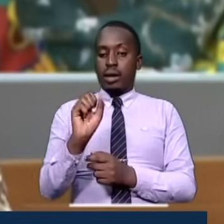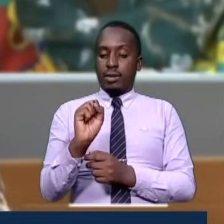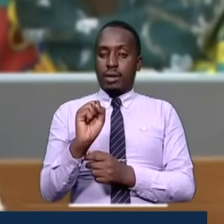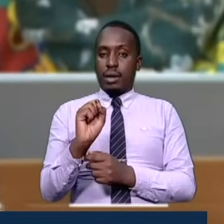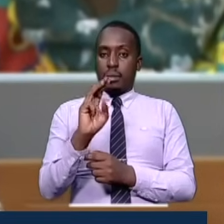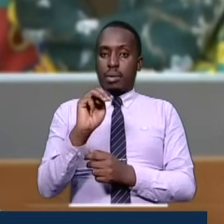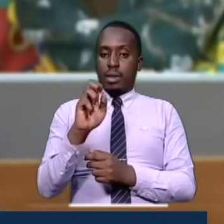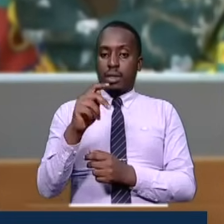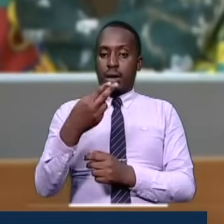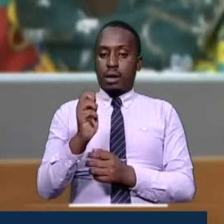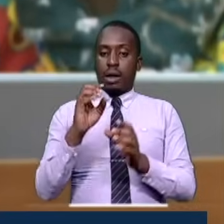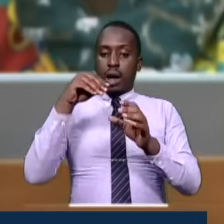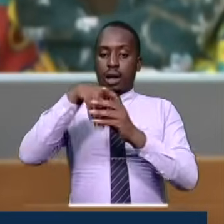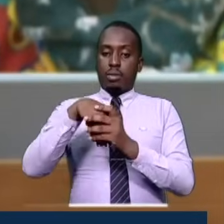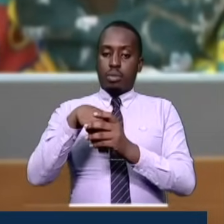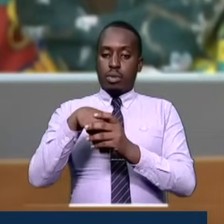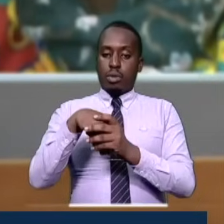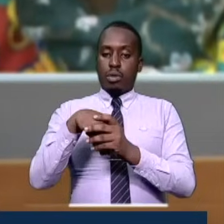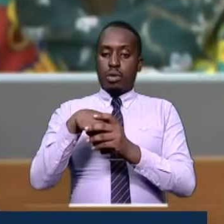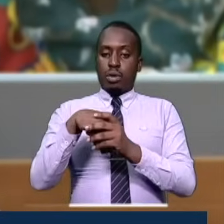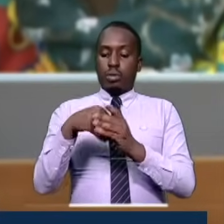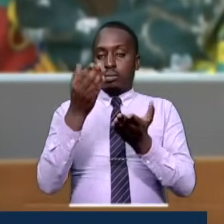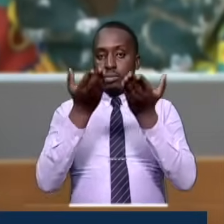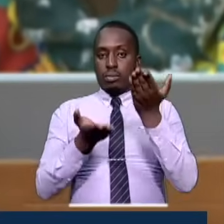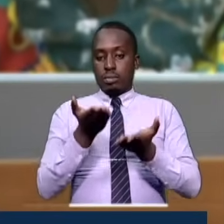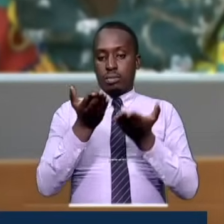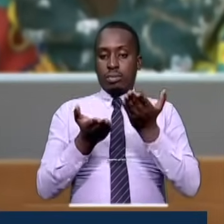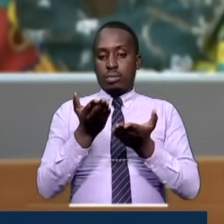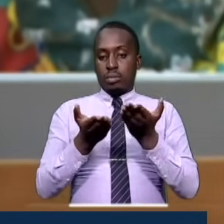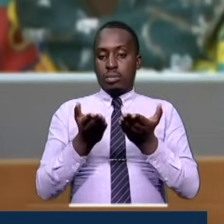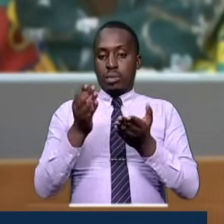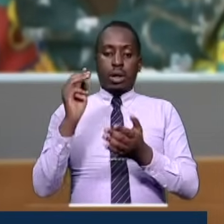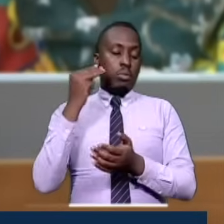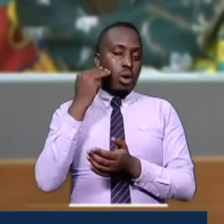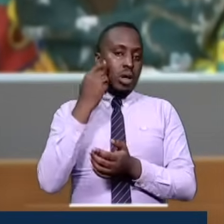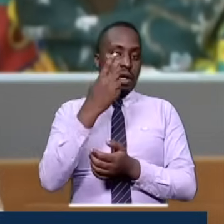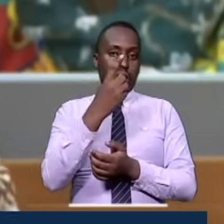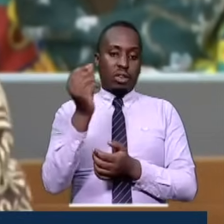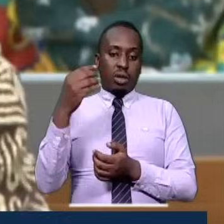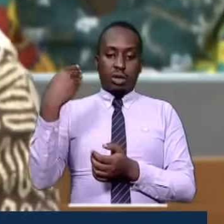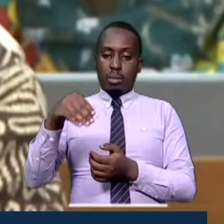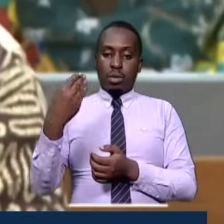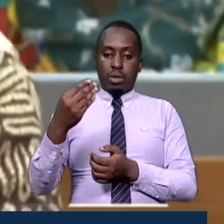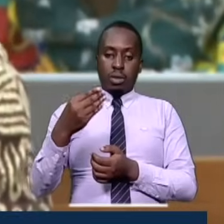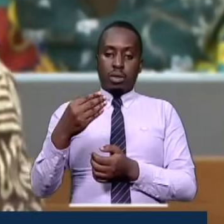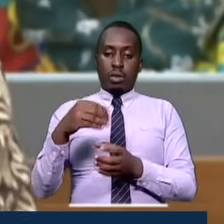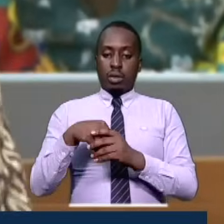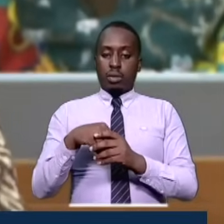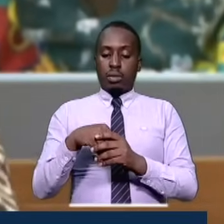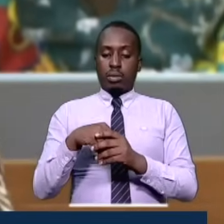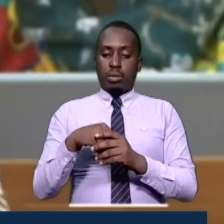400 harimo ikivara yarushije reserve estime za miliyoni 100 z'amadolari bitarenze itari 10